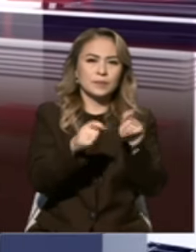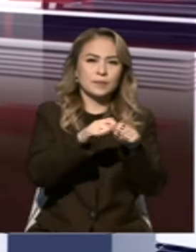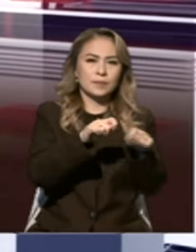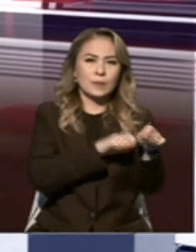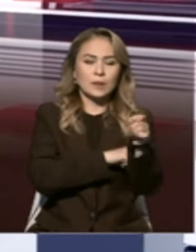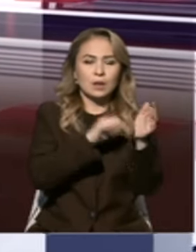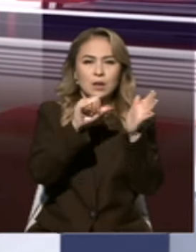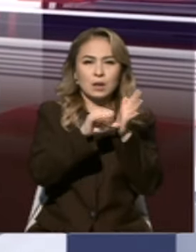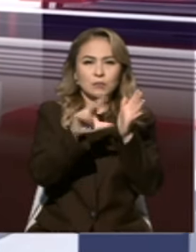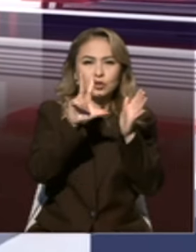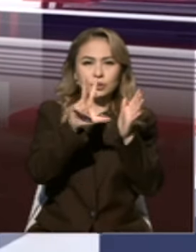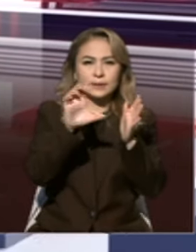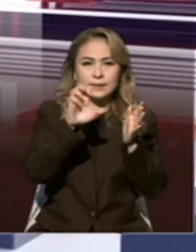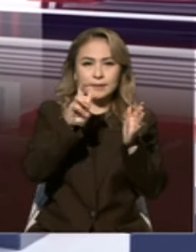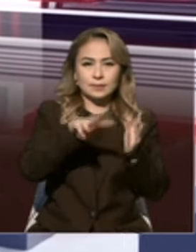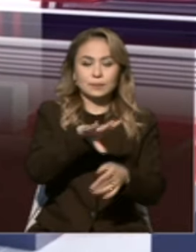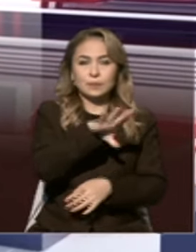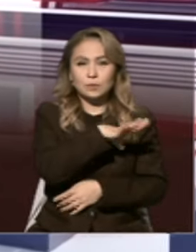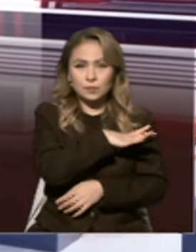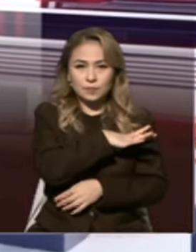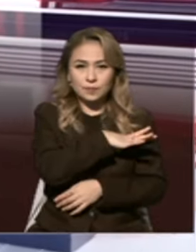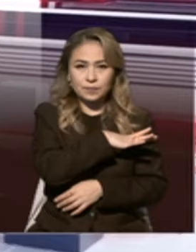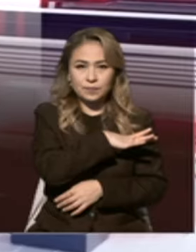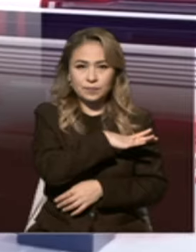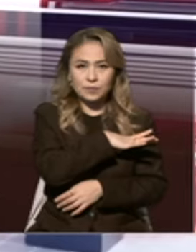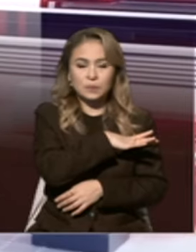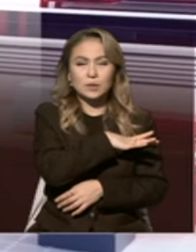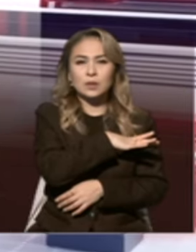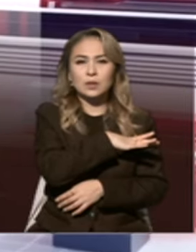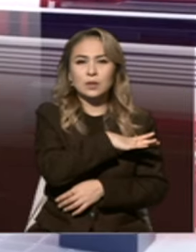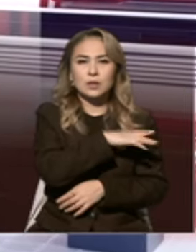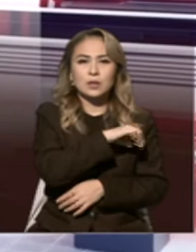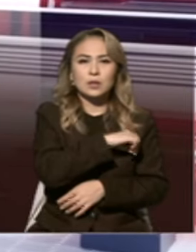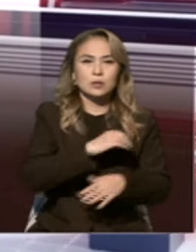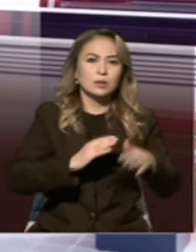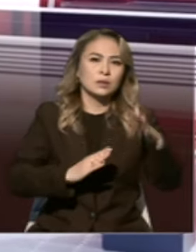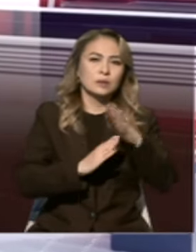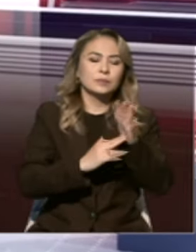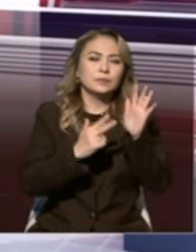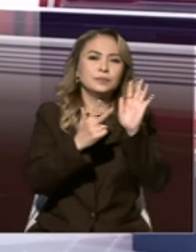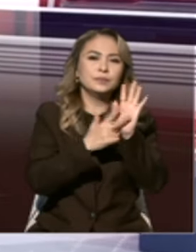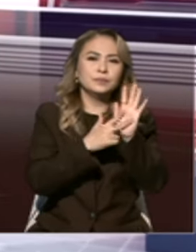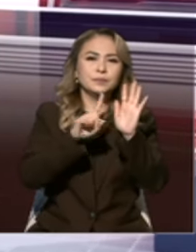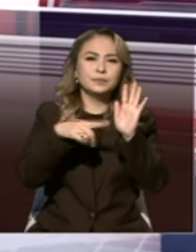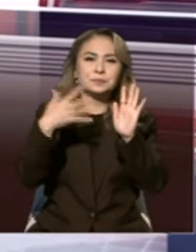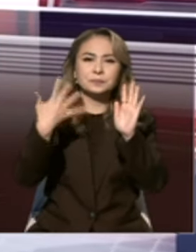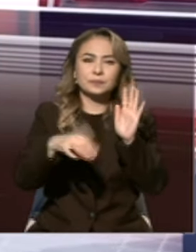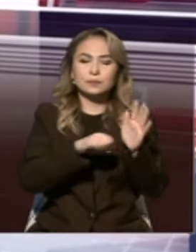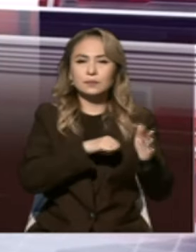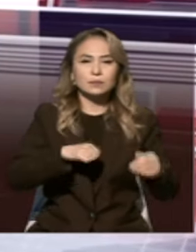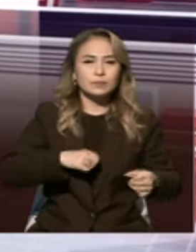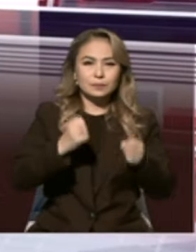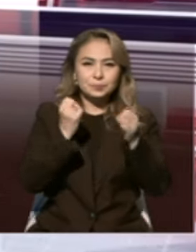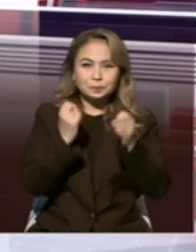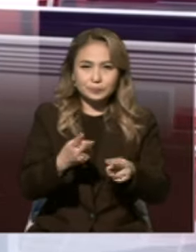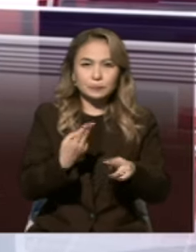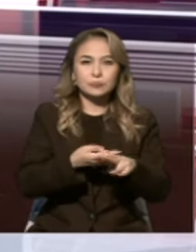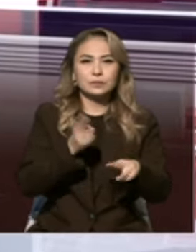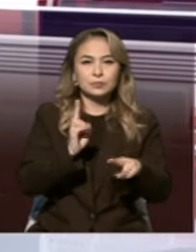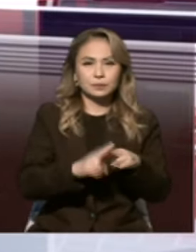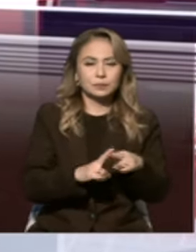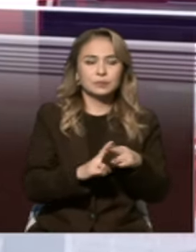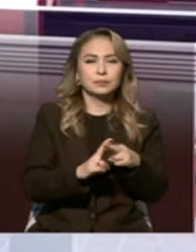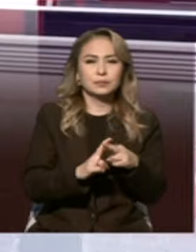63 сантиметрді құрап отыр. Оның қауіпті деңгейі 8 метр 50 сантиметр екені барлығымызға мәлім. Сол